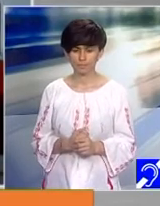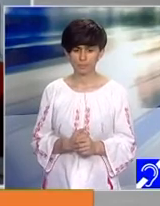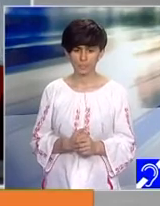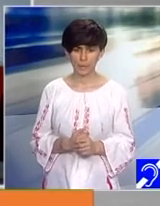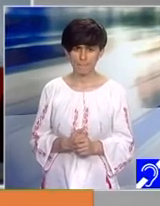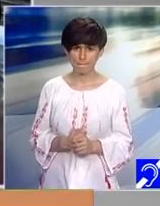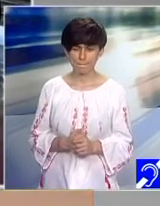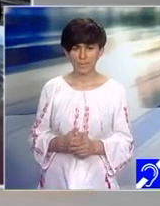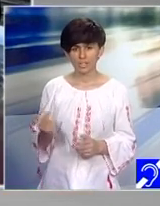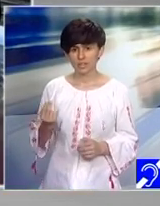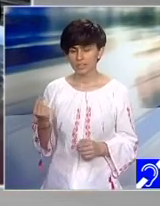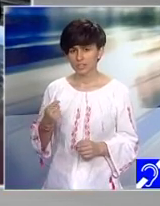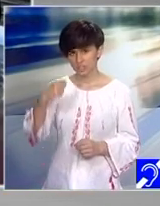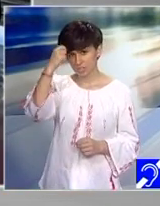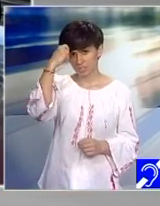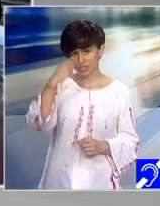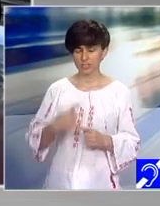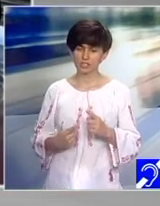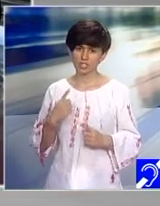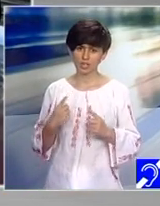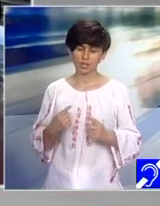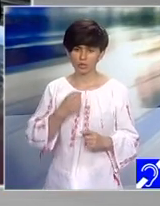ce cetățenii în anumite vârste, la un moment dat,